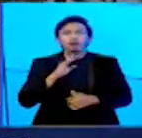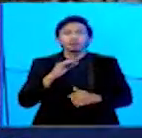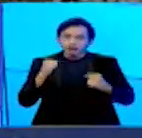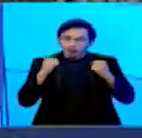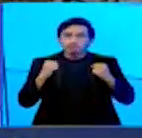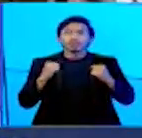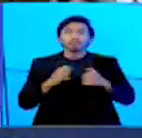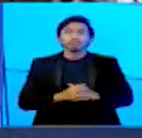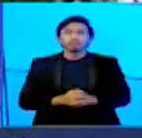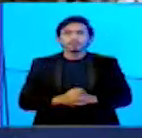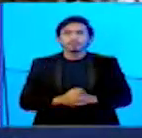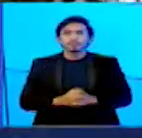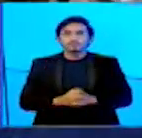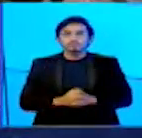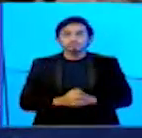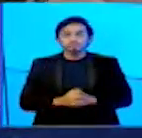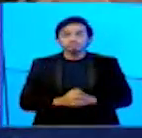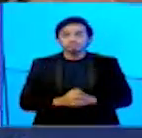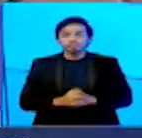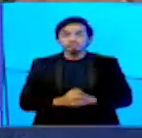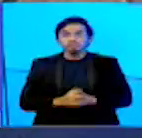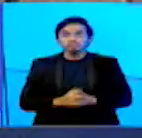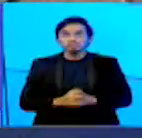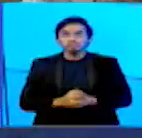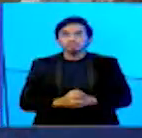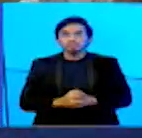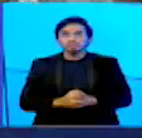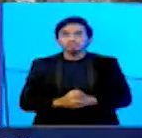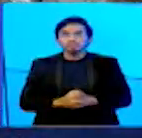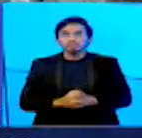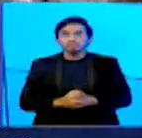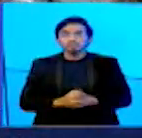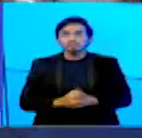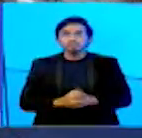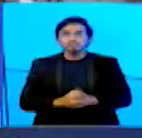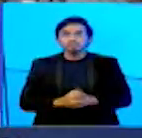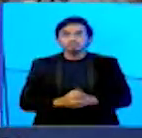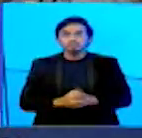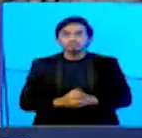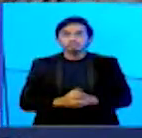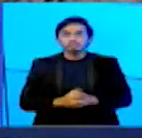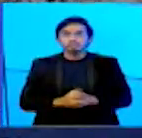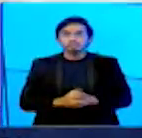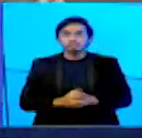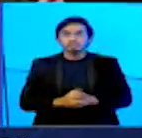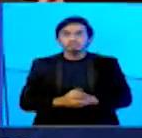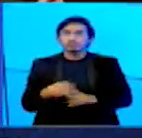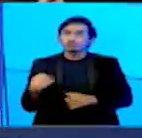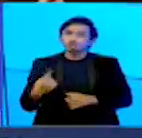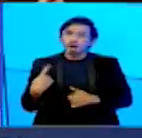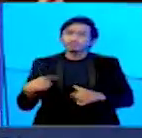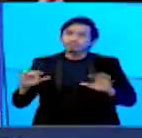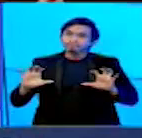dapat sampaikan ini kami sekarang ini dengan eh teman-teman di internet sedang berkomunikasi